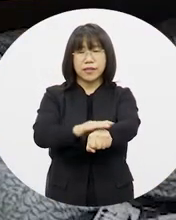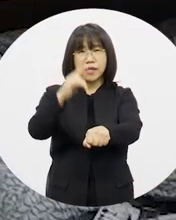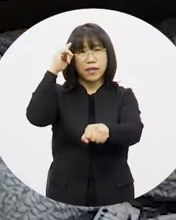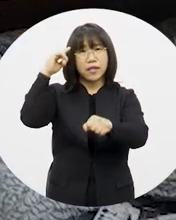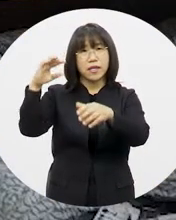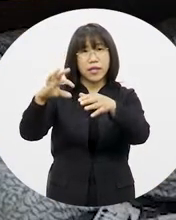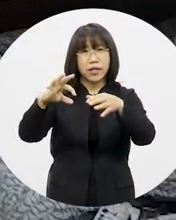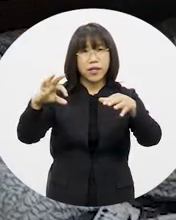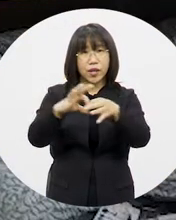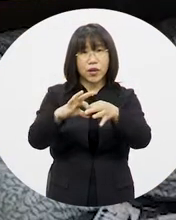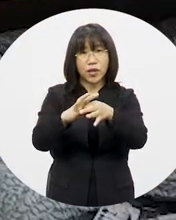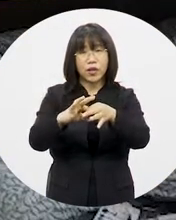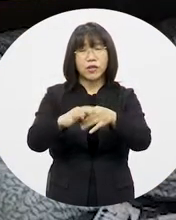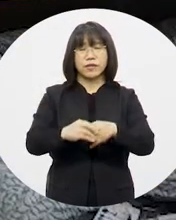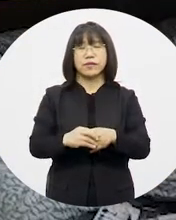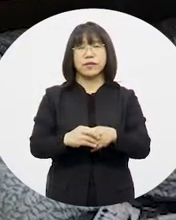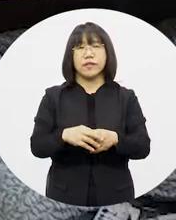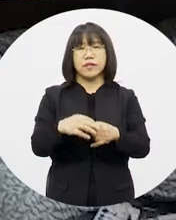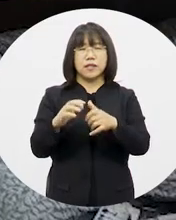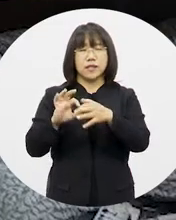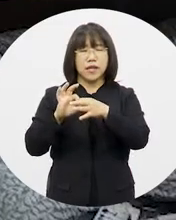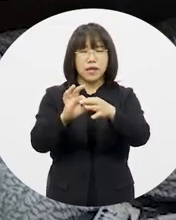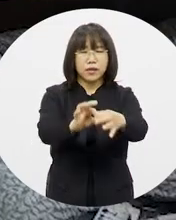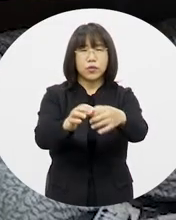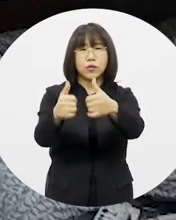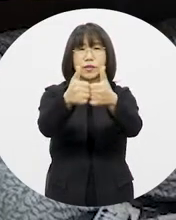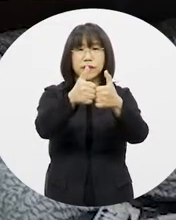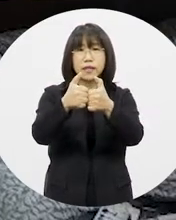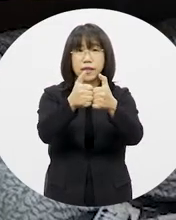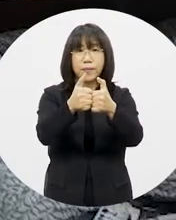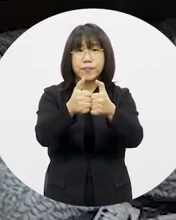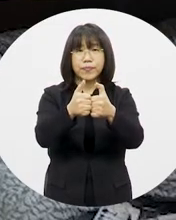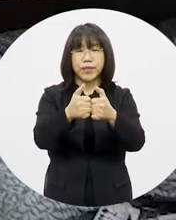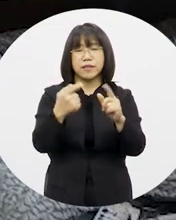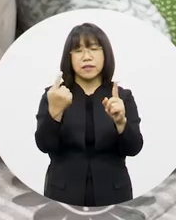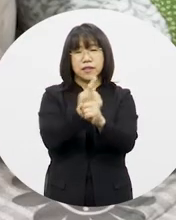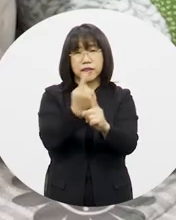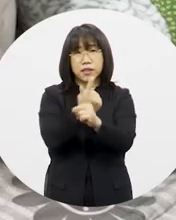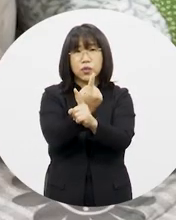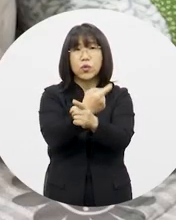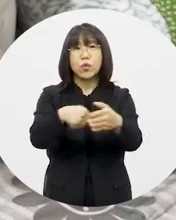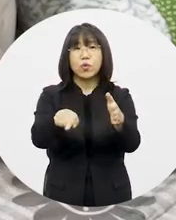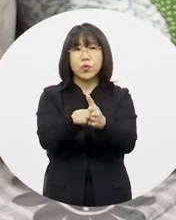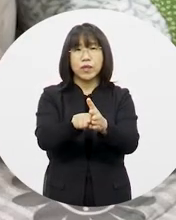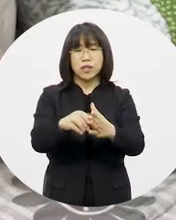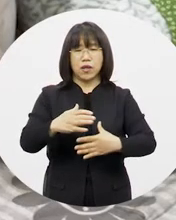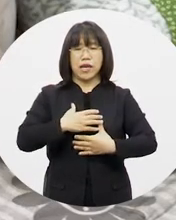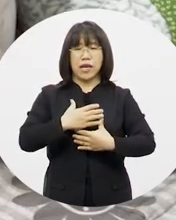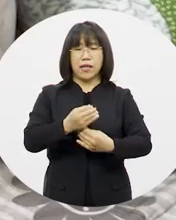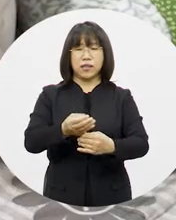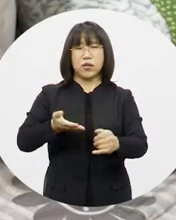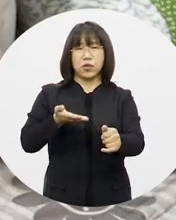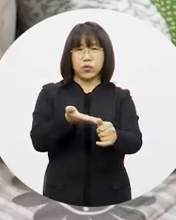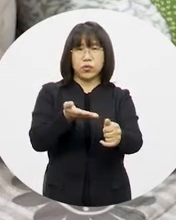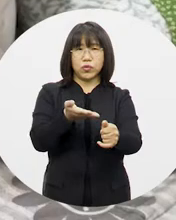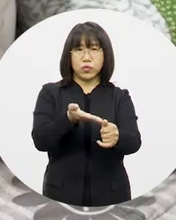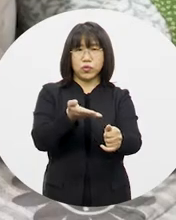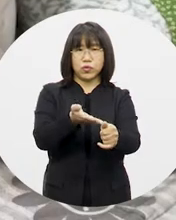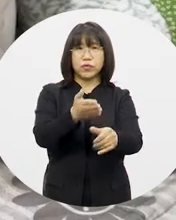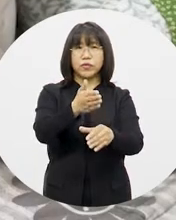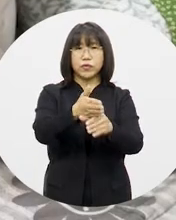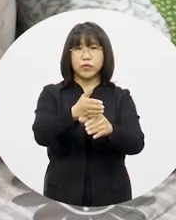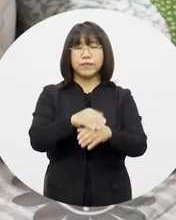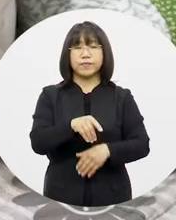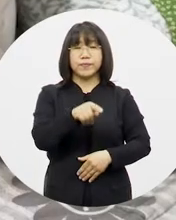연계해서 이분에게 지속적인 상담을 해주시고 또한 치료에 전념할 수 있도록 정서적 안정감을